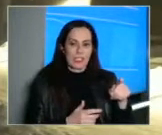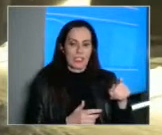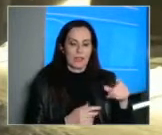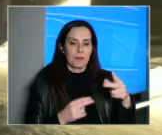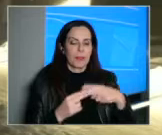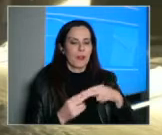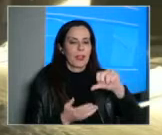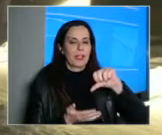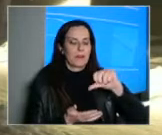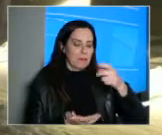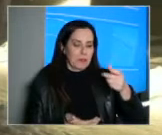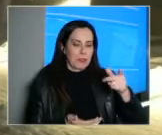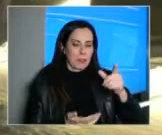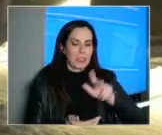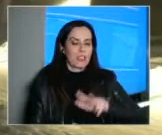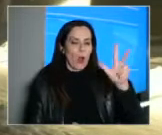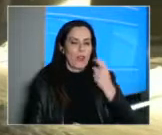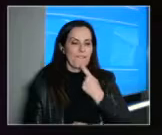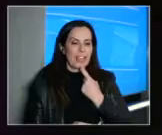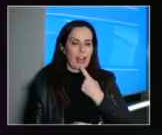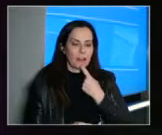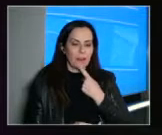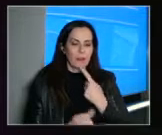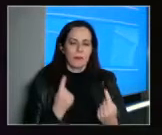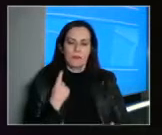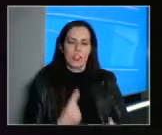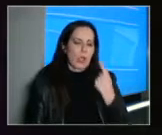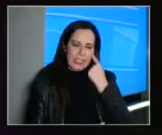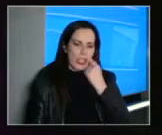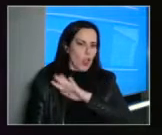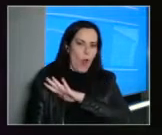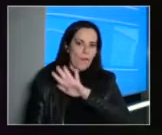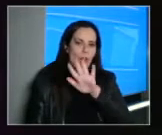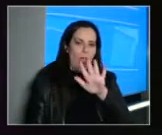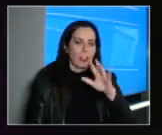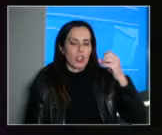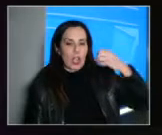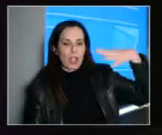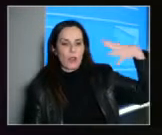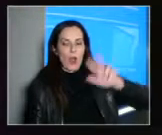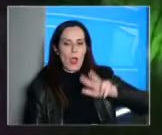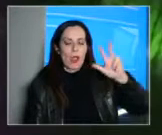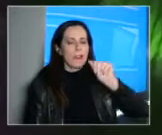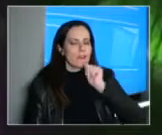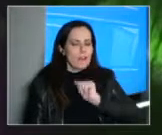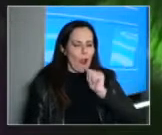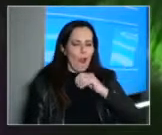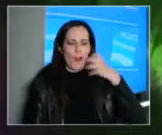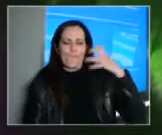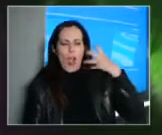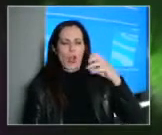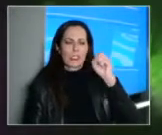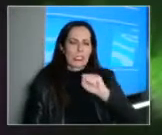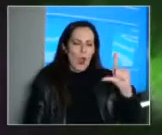מקרבת העיר רובניימי בצפון פינלנד, מראות יוצאי דופן של זוהר צפוני בצבעי ירוק, ורוד,